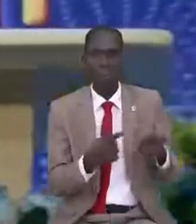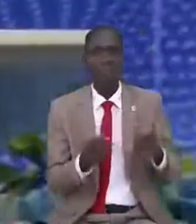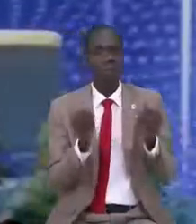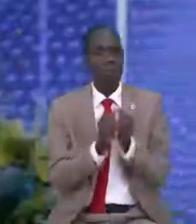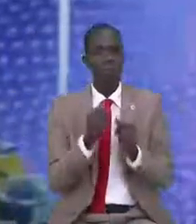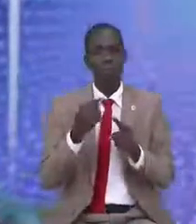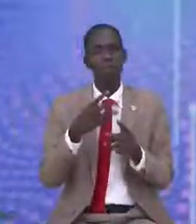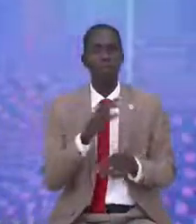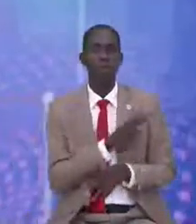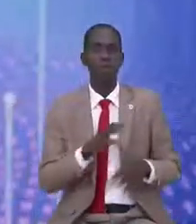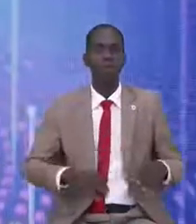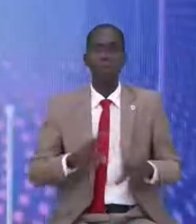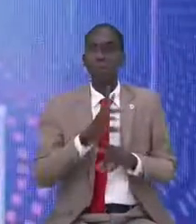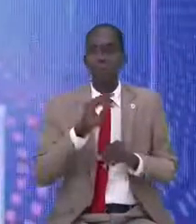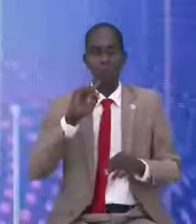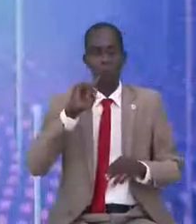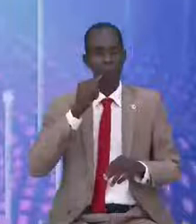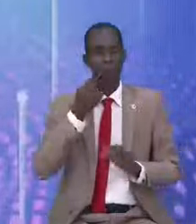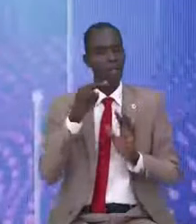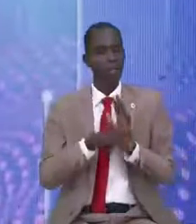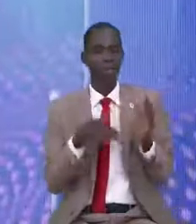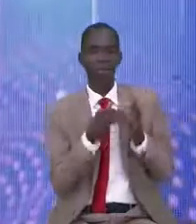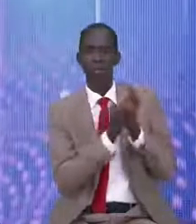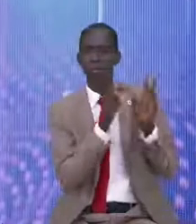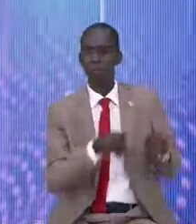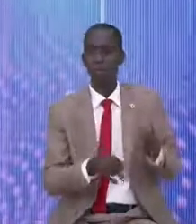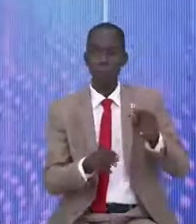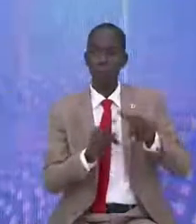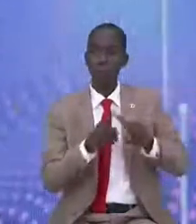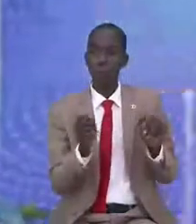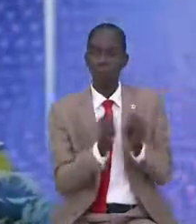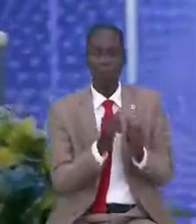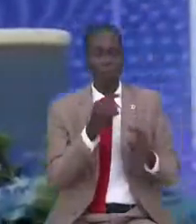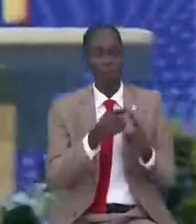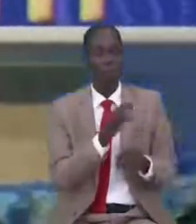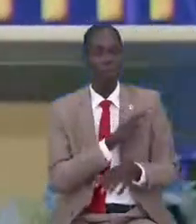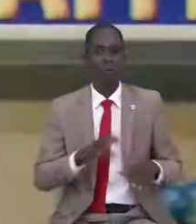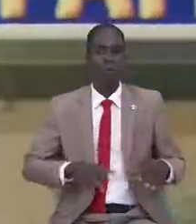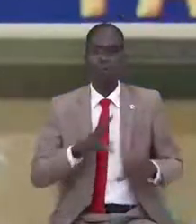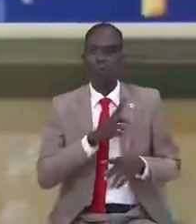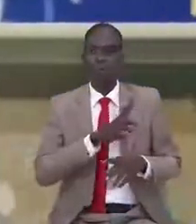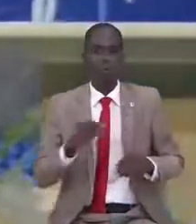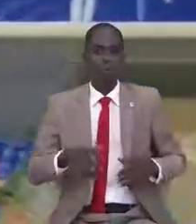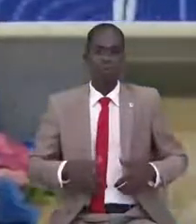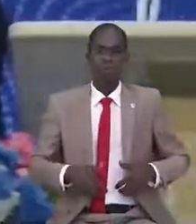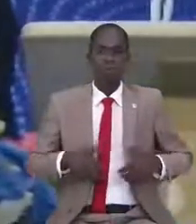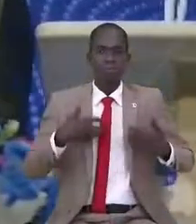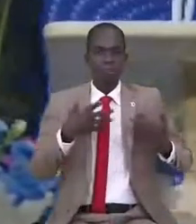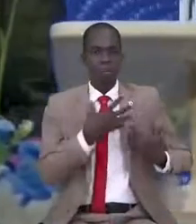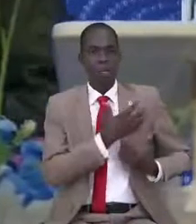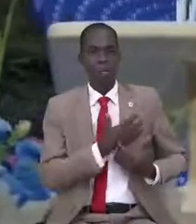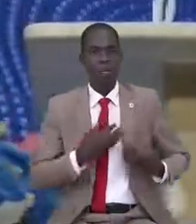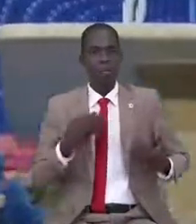Christ. Pas d'amertume, mais avec le message de Christ. Pas d'écrasement, de